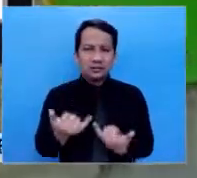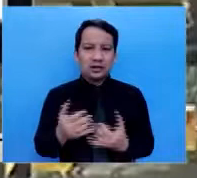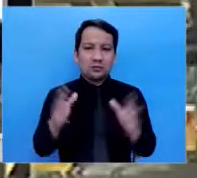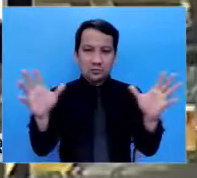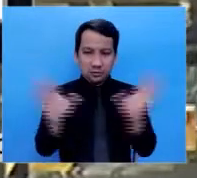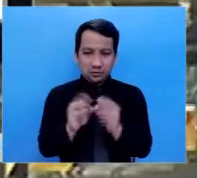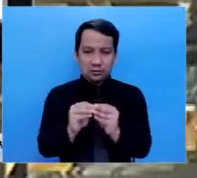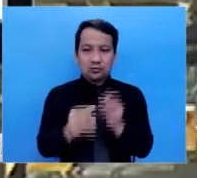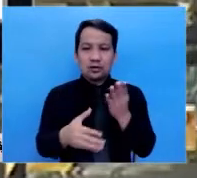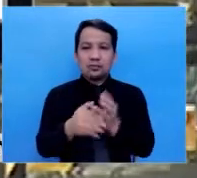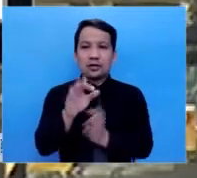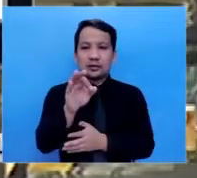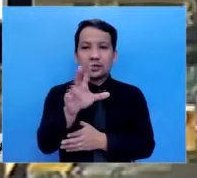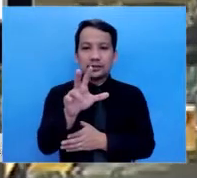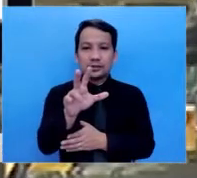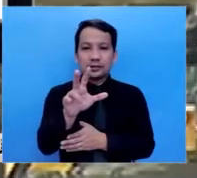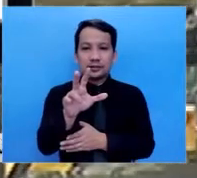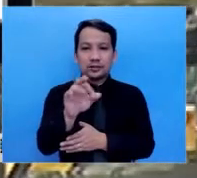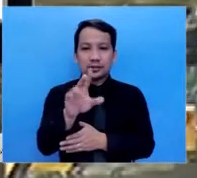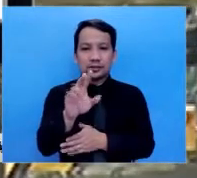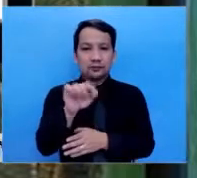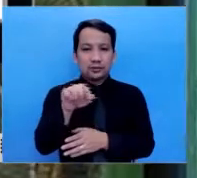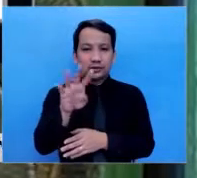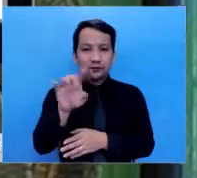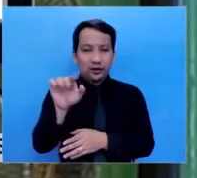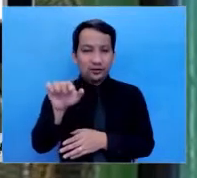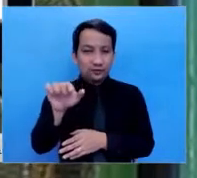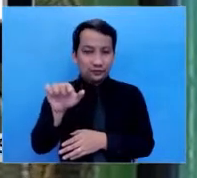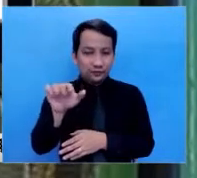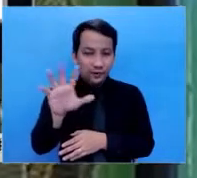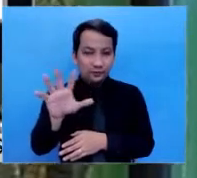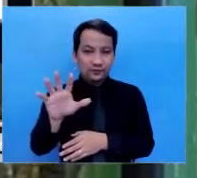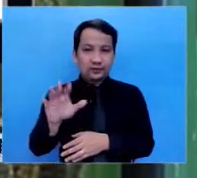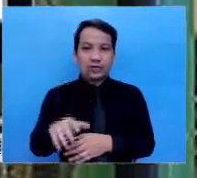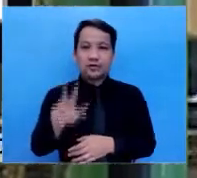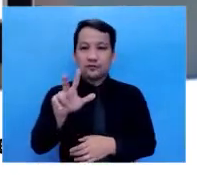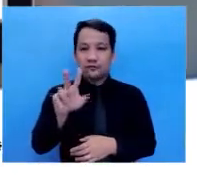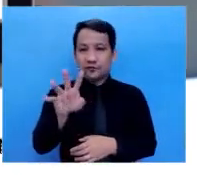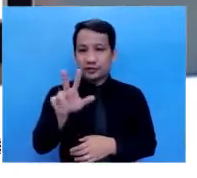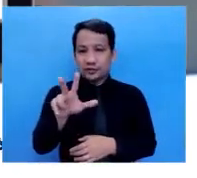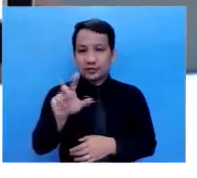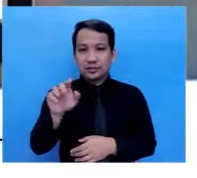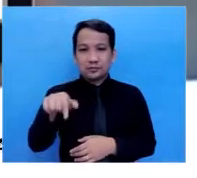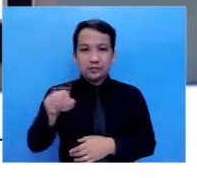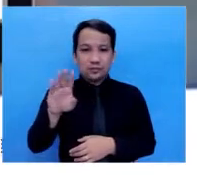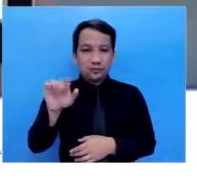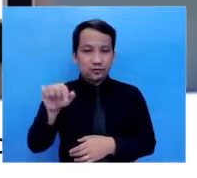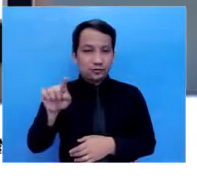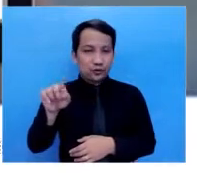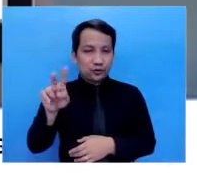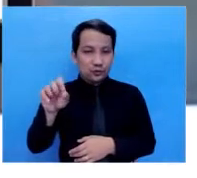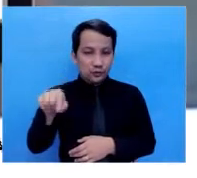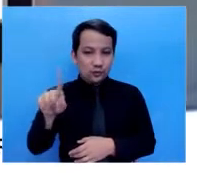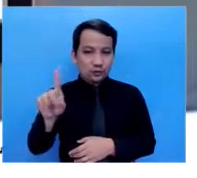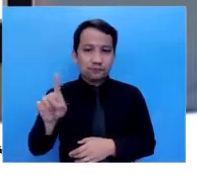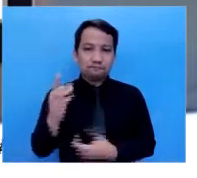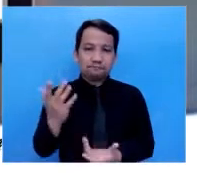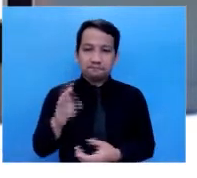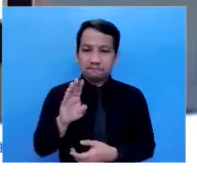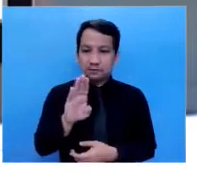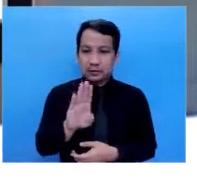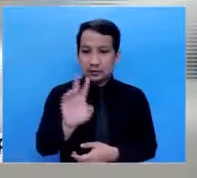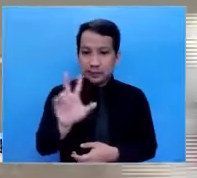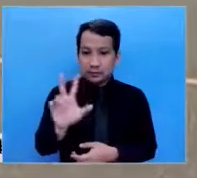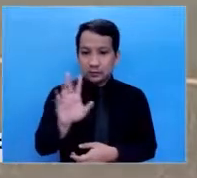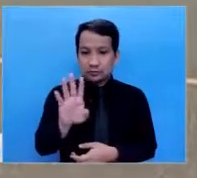may 73 kaso na ng BA.5 subvariant, 43 ang BA.2.12.1 at 3 ang BA.4